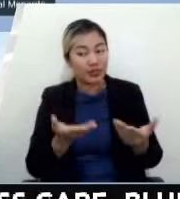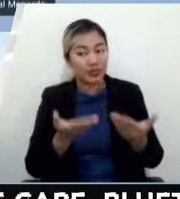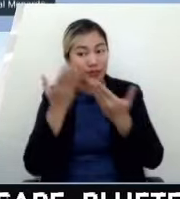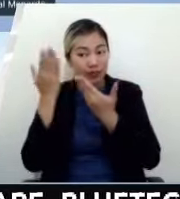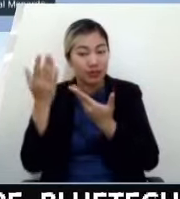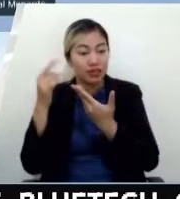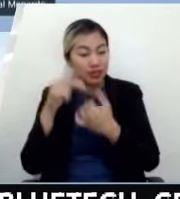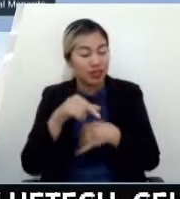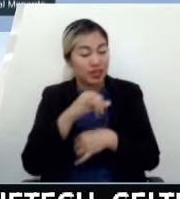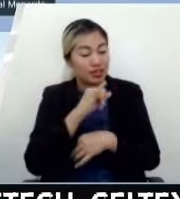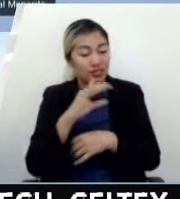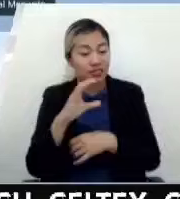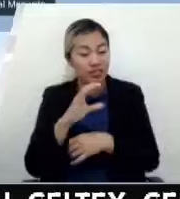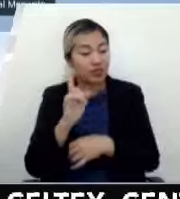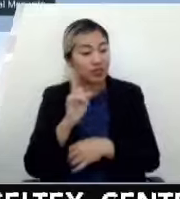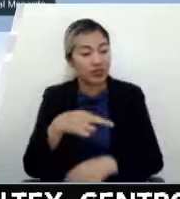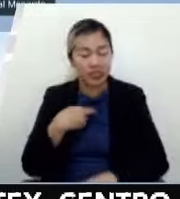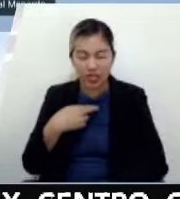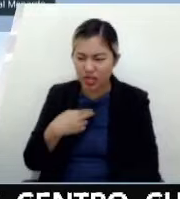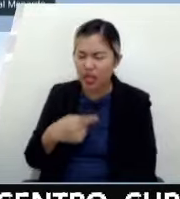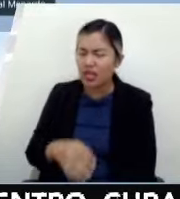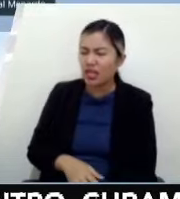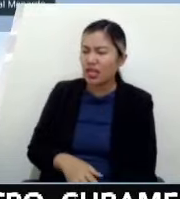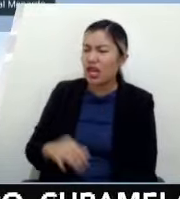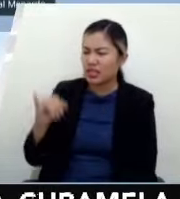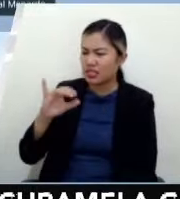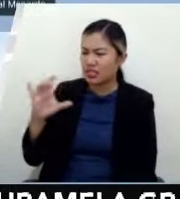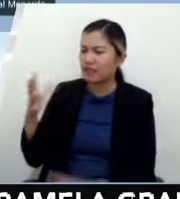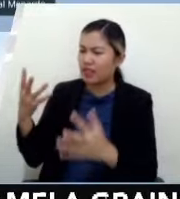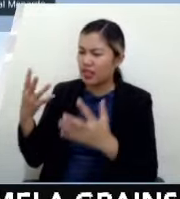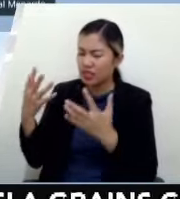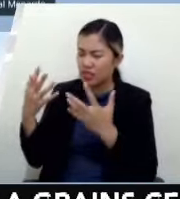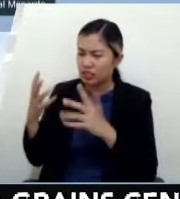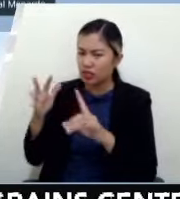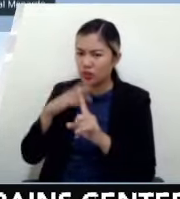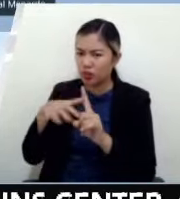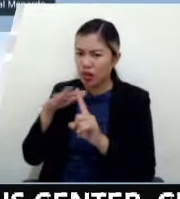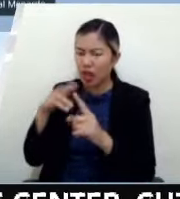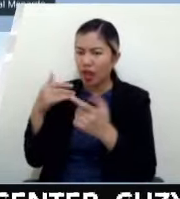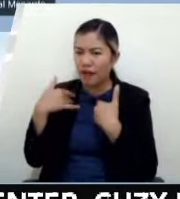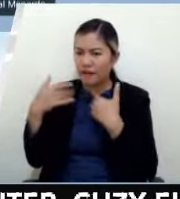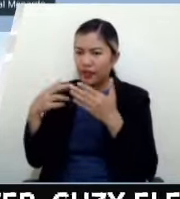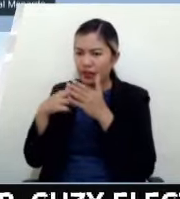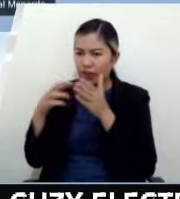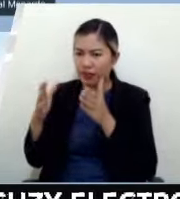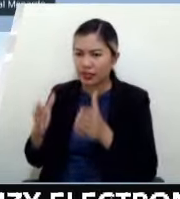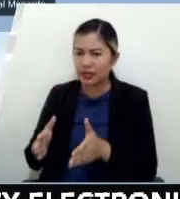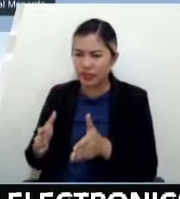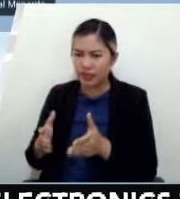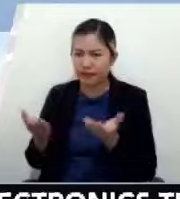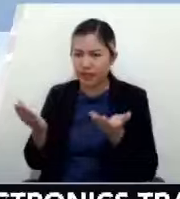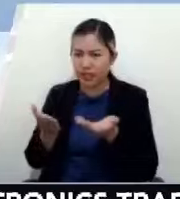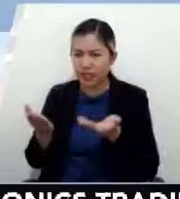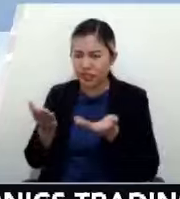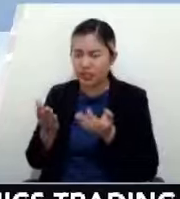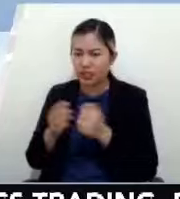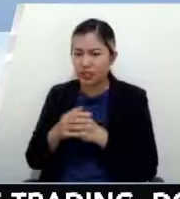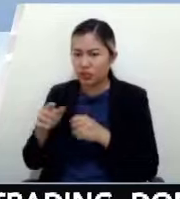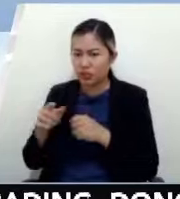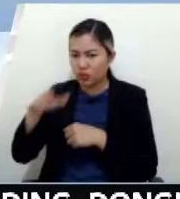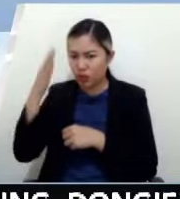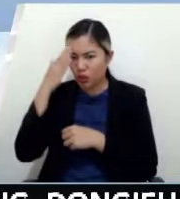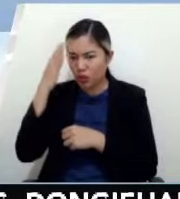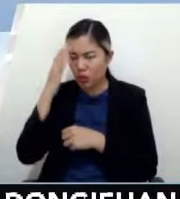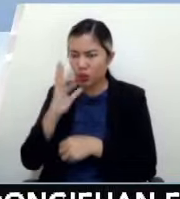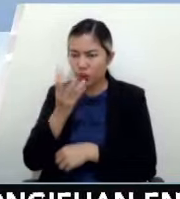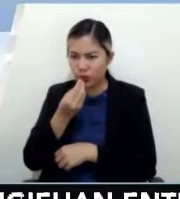ng icc no Kasi meron silang mga representatives na nahand dito alam naman natin kung sila at